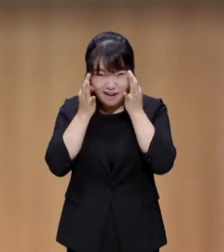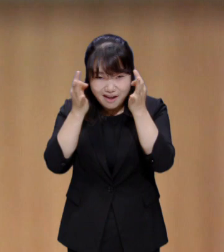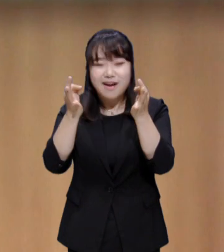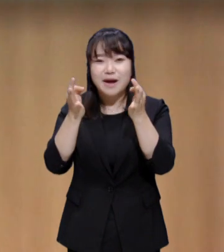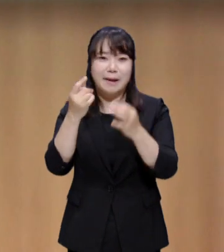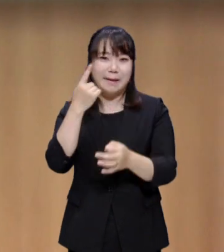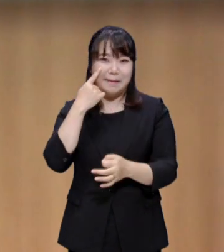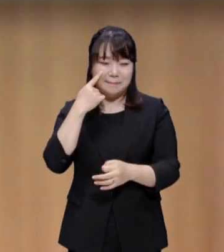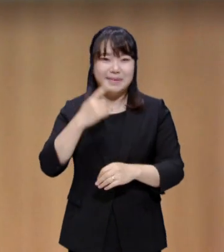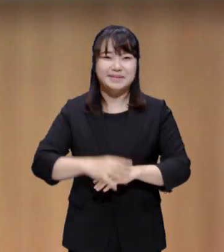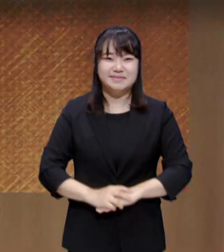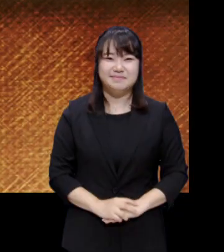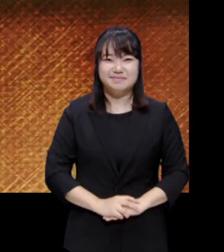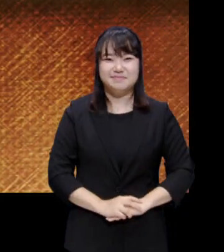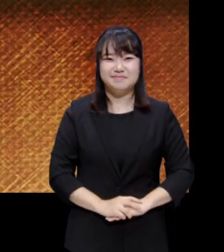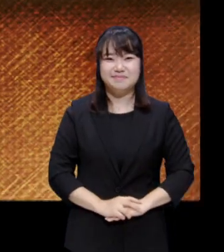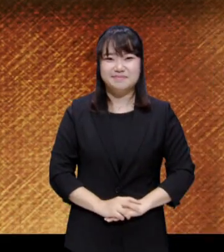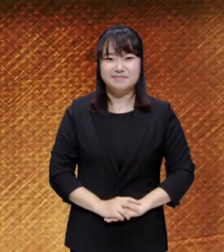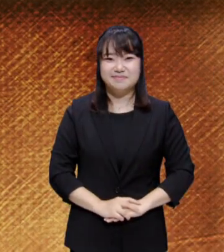잘 해보겠습니다.